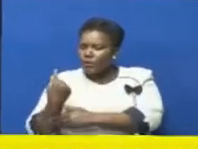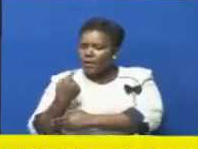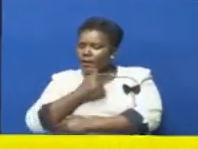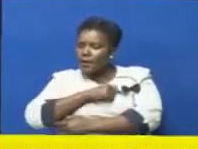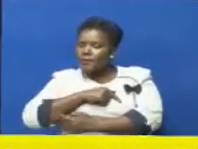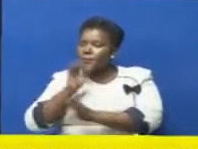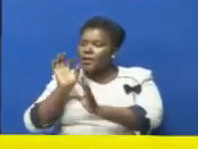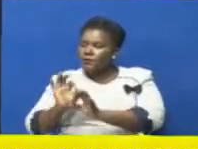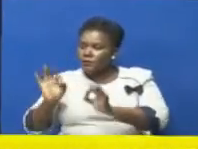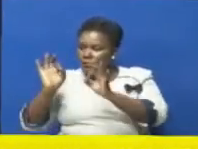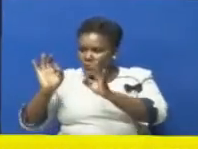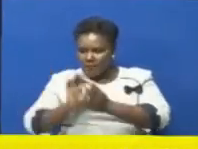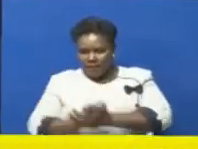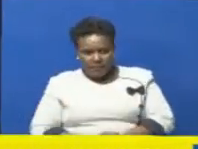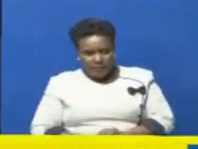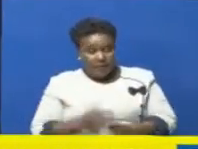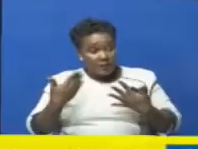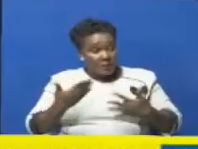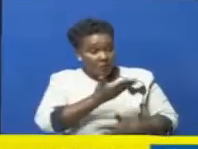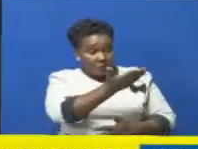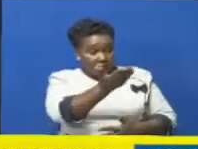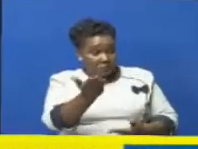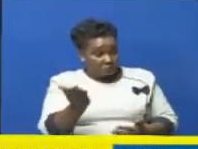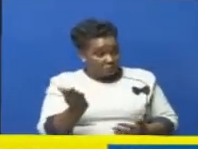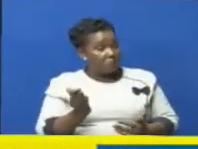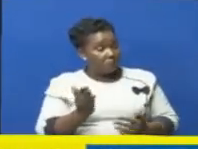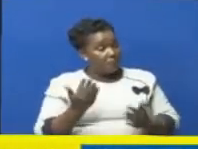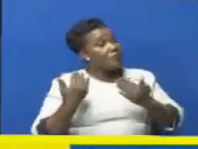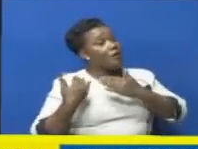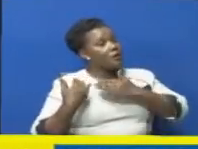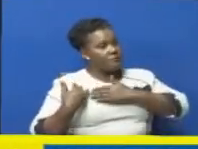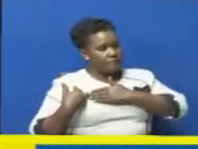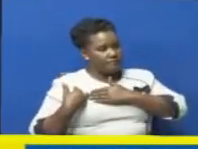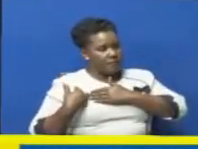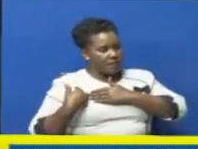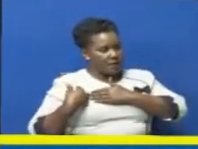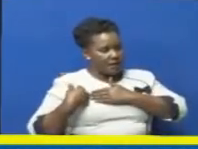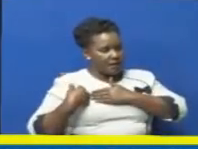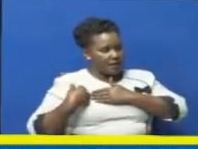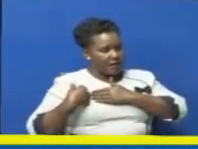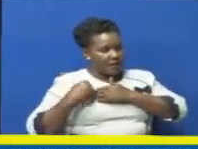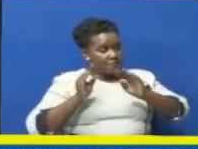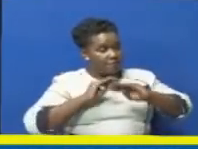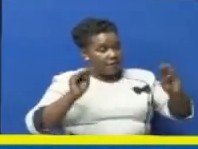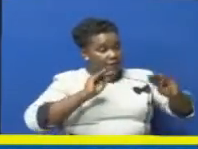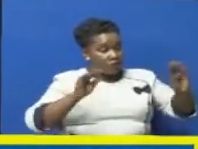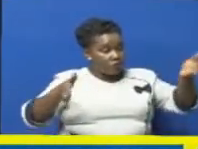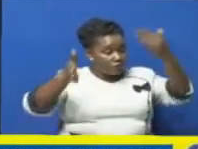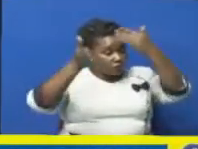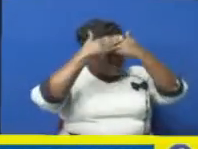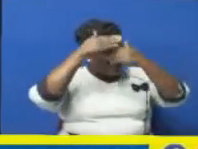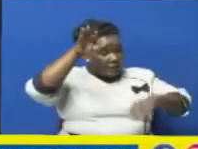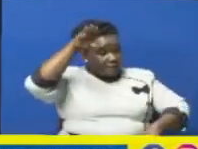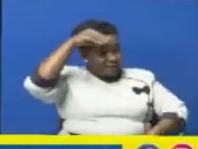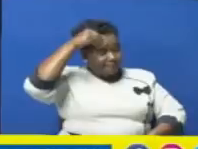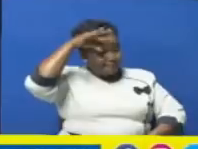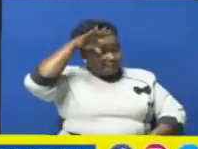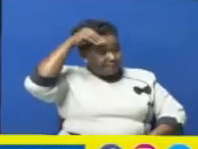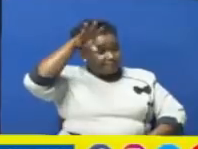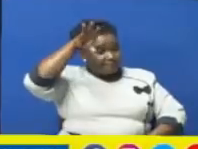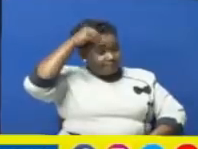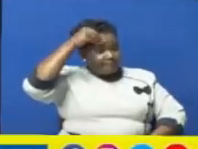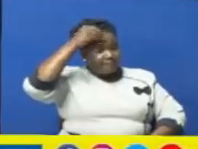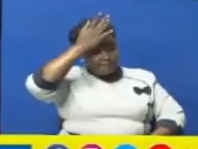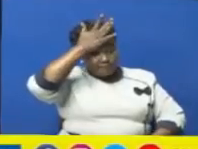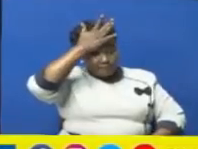umma. Sasa ni juu ya Waislamu kushika mafunzo ya Mtume ili waweze kufuata nini ambacho